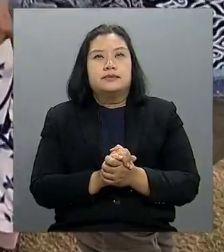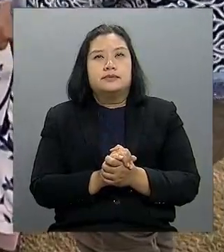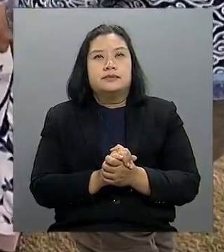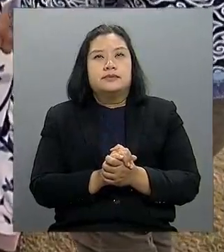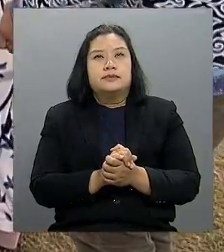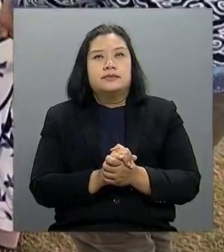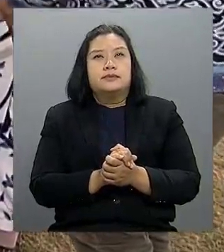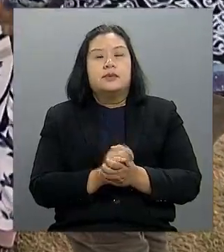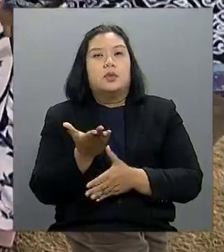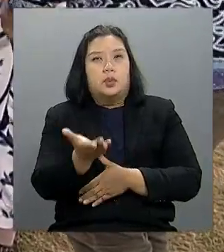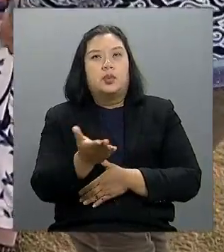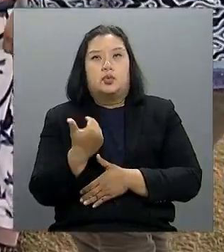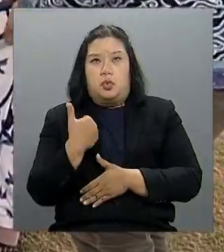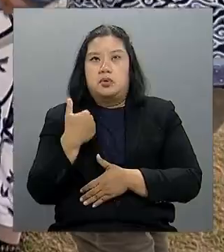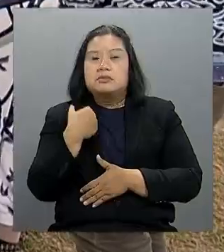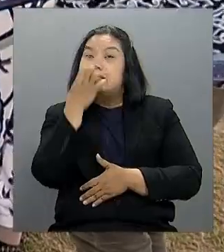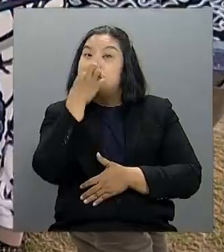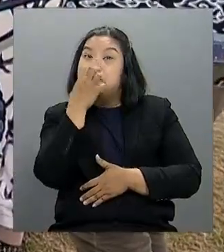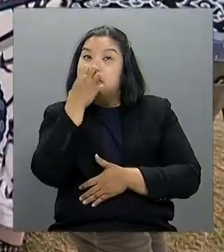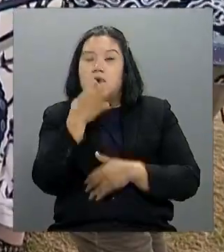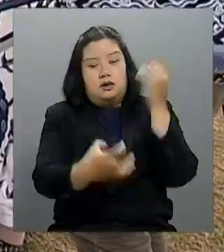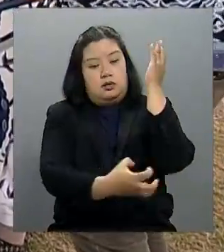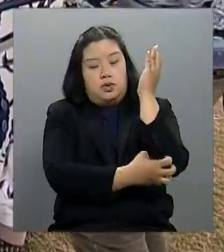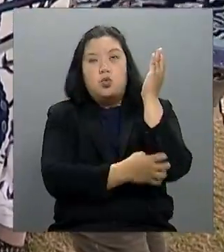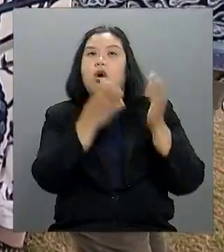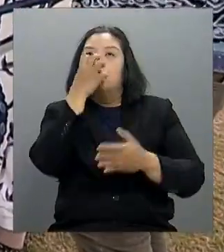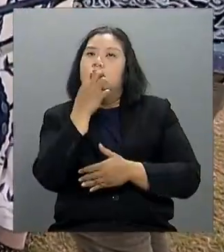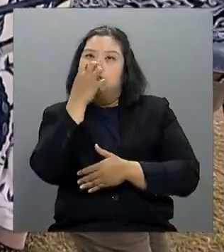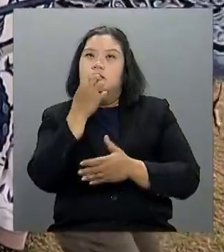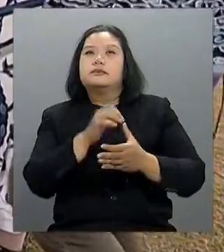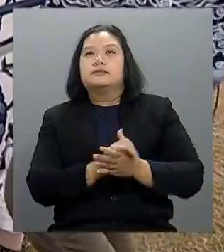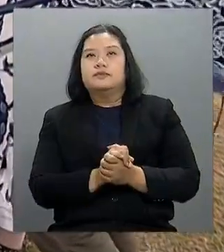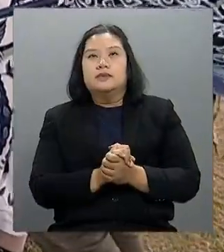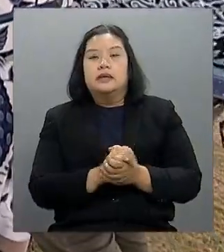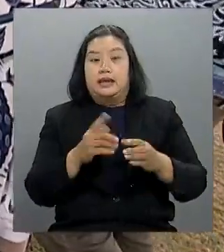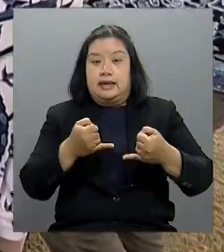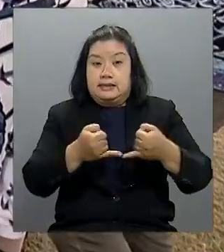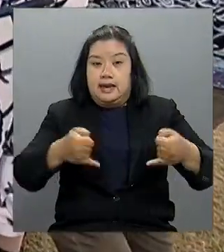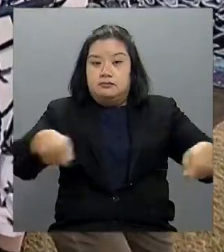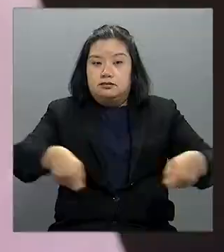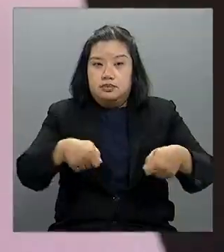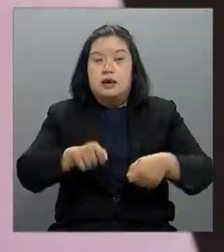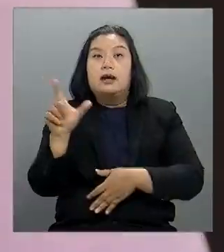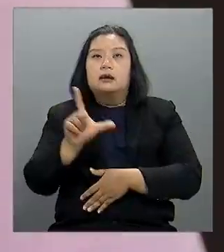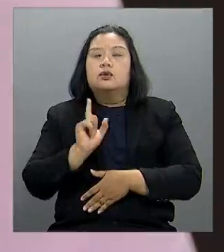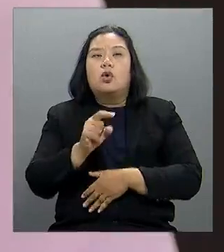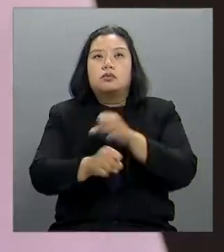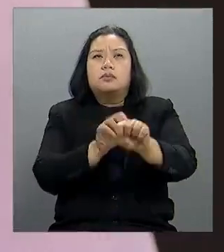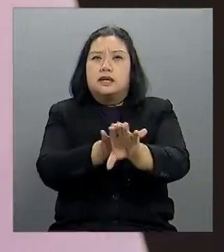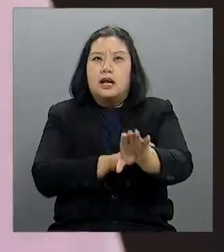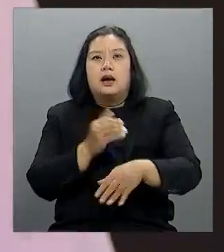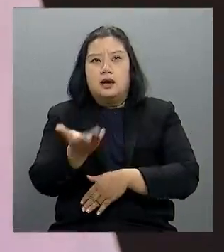มีเผือกด้วยค่ะ อันนั้นโอเ ต้าแต่นี่หมี่ฮกเกี้ยน เพราะอยากมีอายุยื นค่ะ